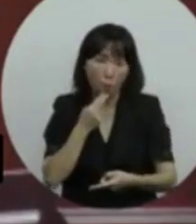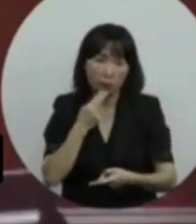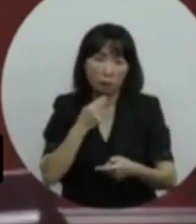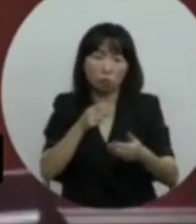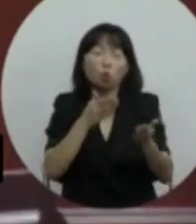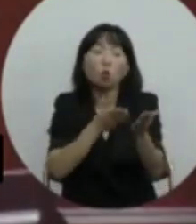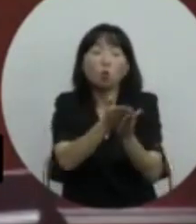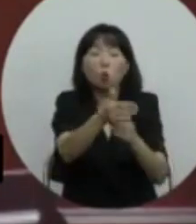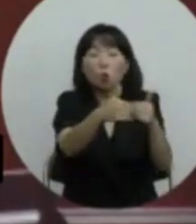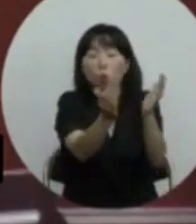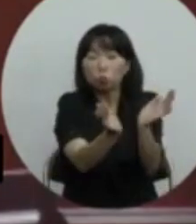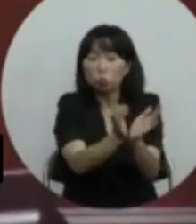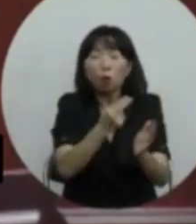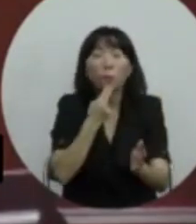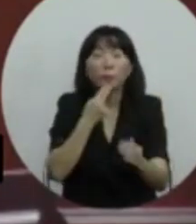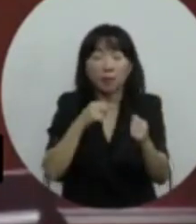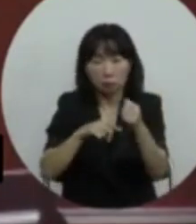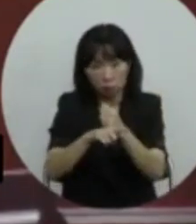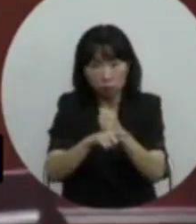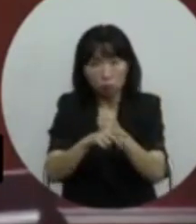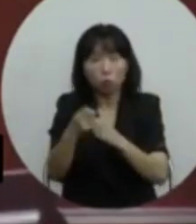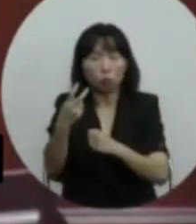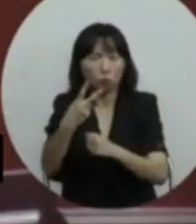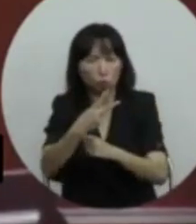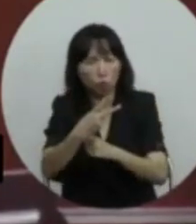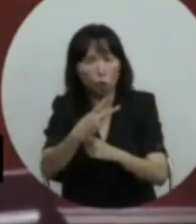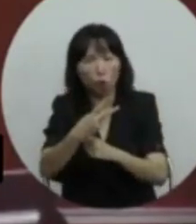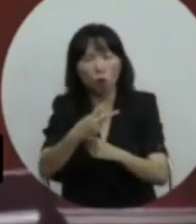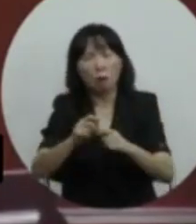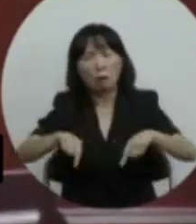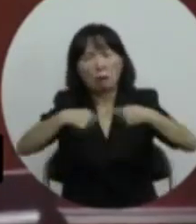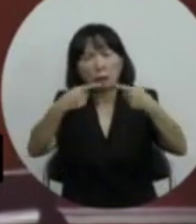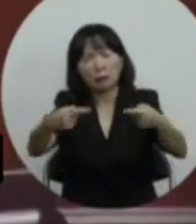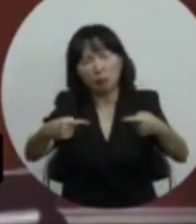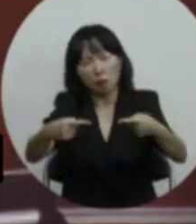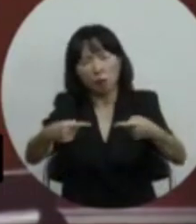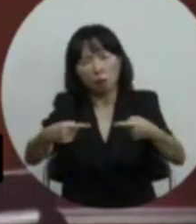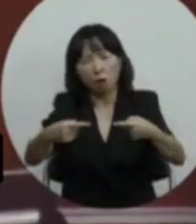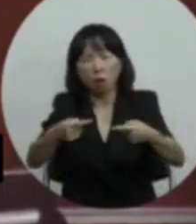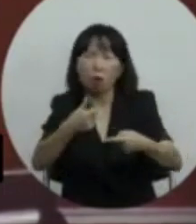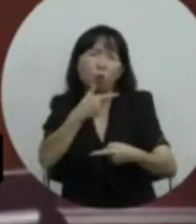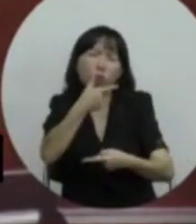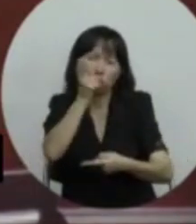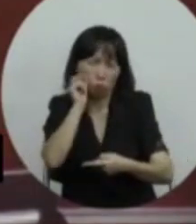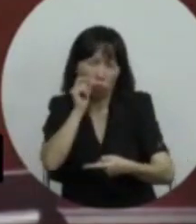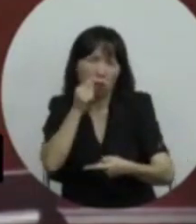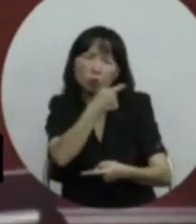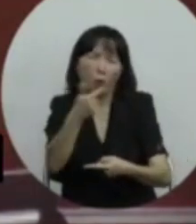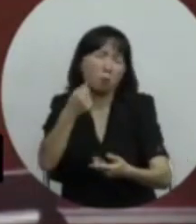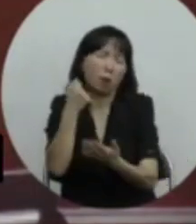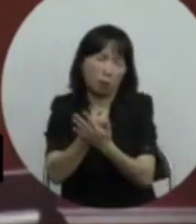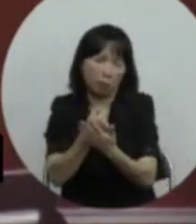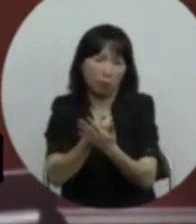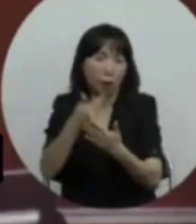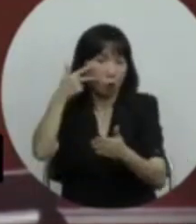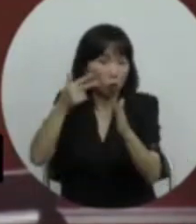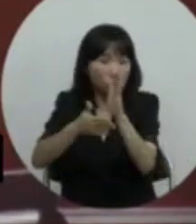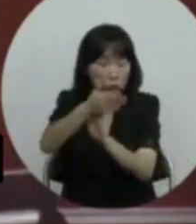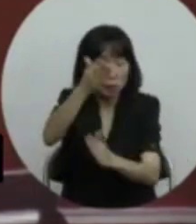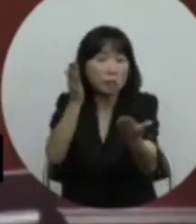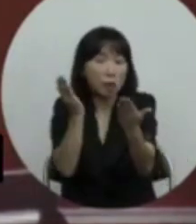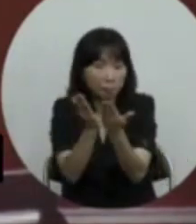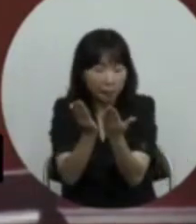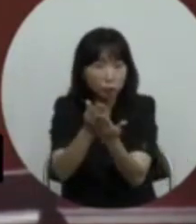운영에 청년 의원의 참여가 저조한 것이 늘 안타까운 마음이 들었습니다. 여주시만의